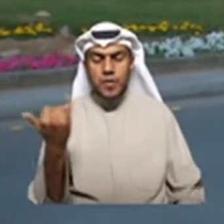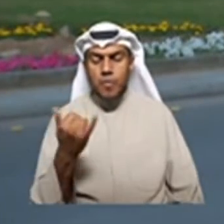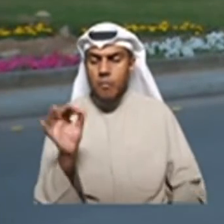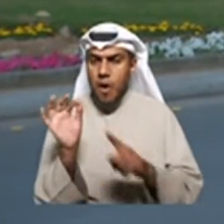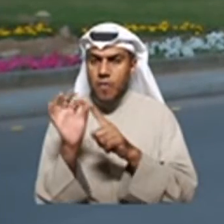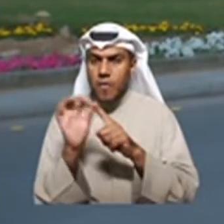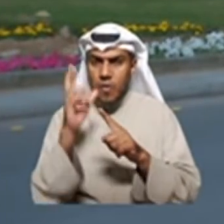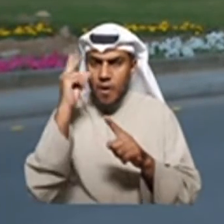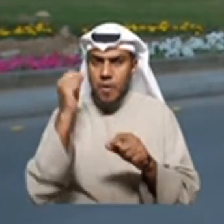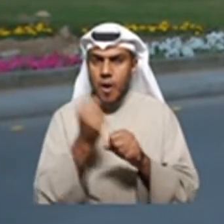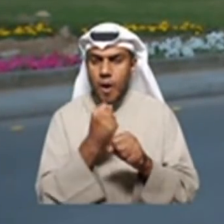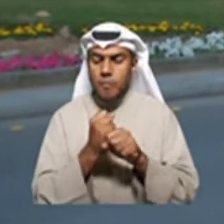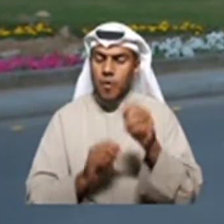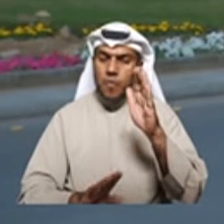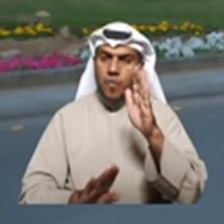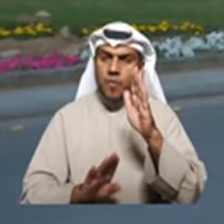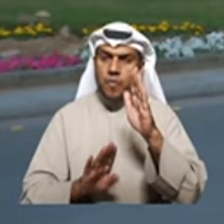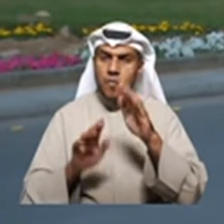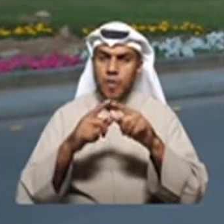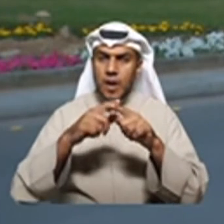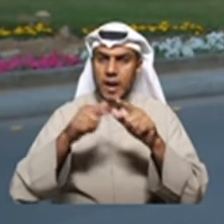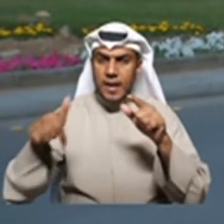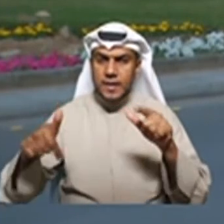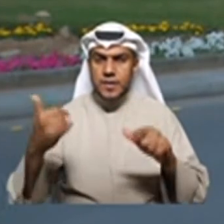إلى تطلعات وطموحات المواطن